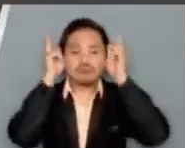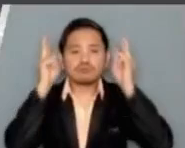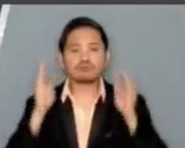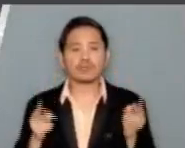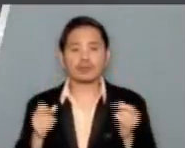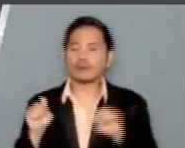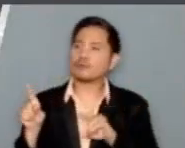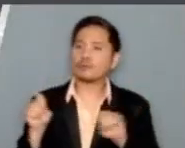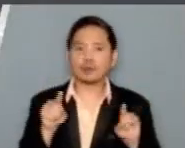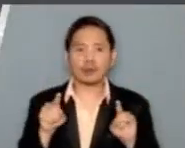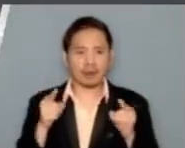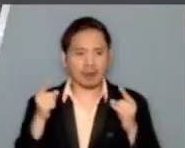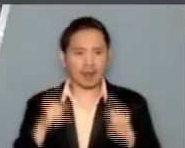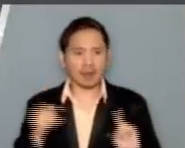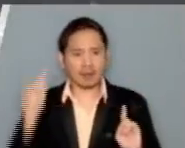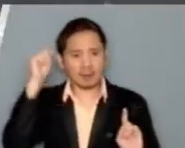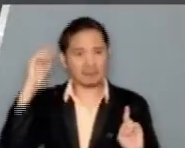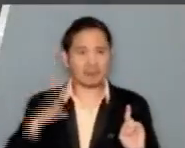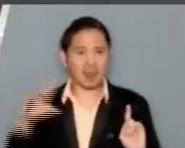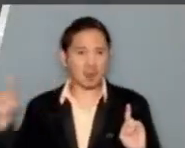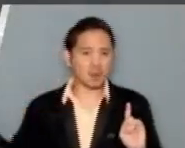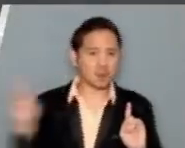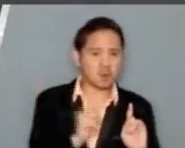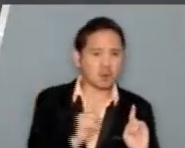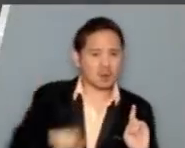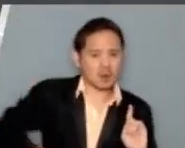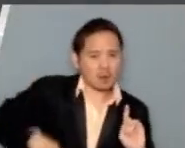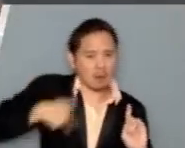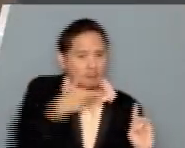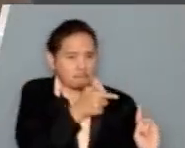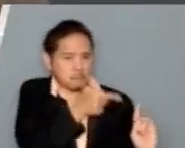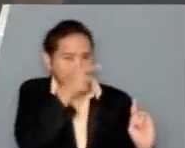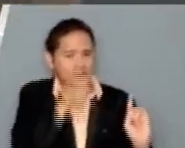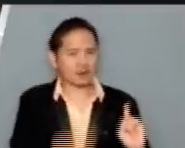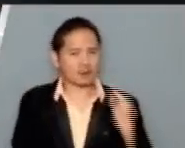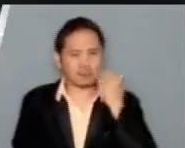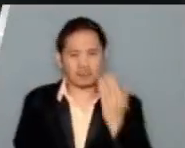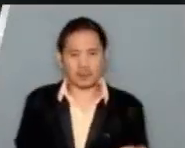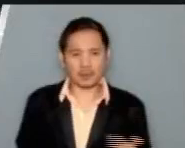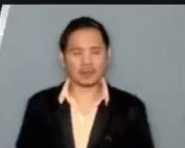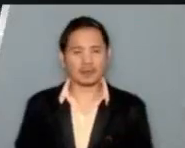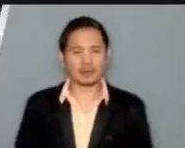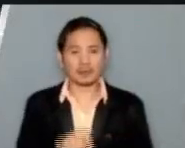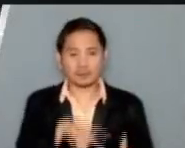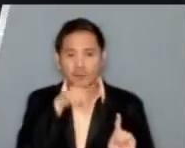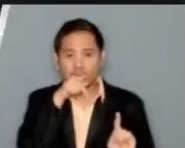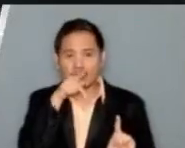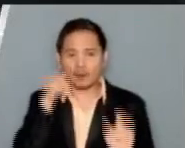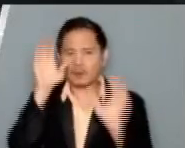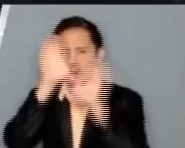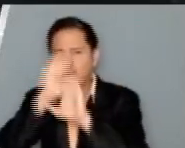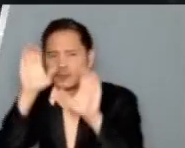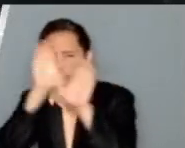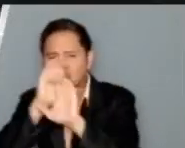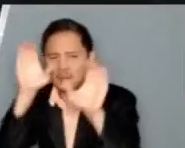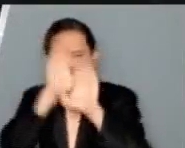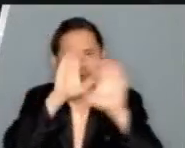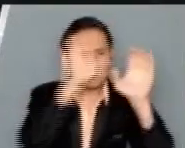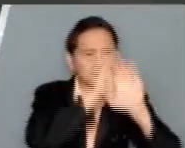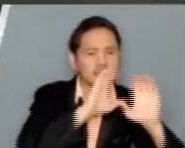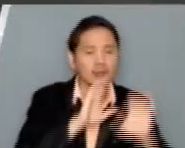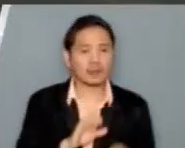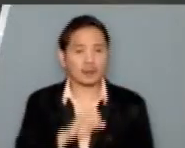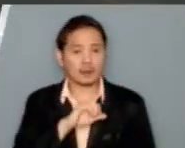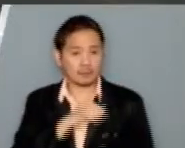lapitan ng isang lalaki at pinagbabaril agad namang tumakas sa suspect matapos ang krimen ayon sa autoridad posibleng personal